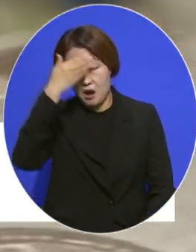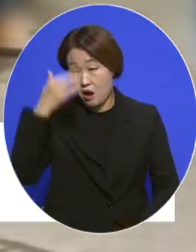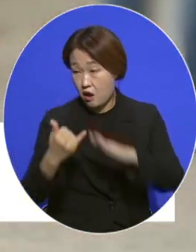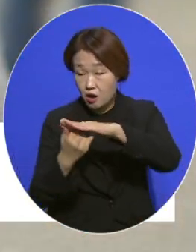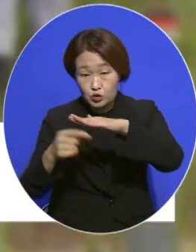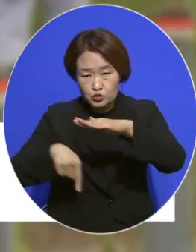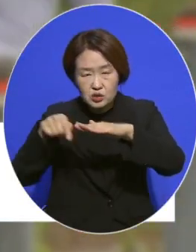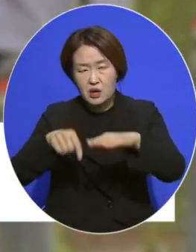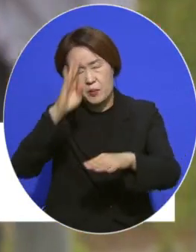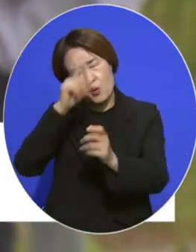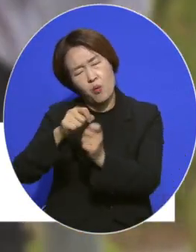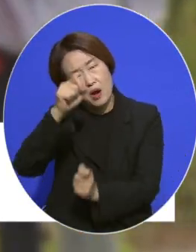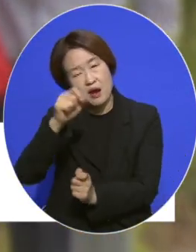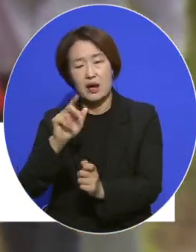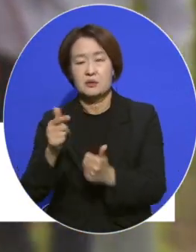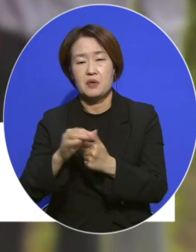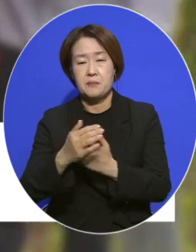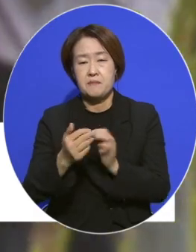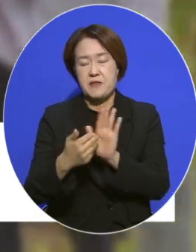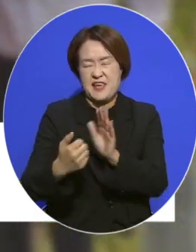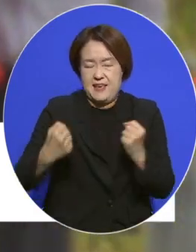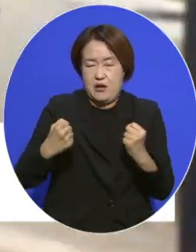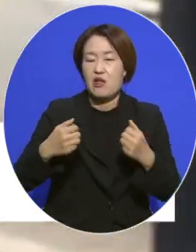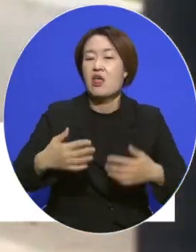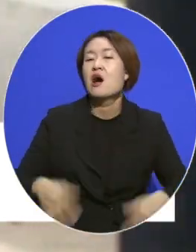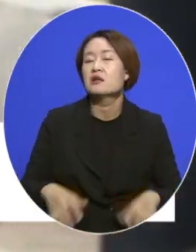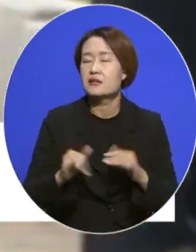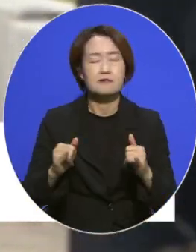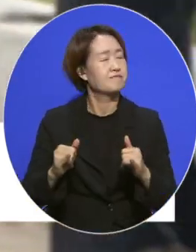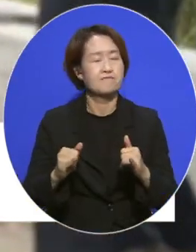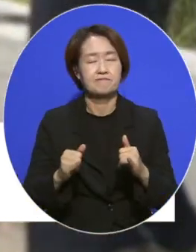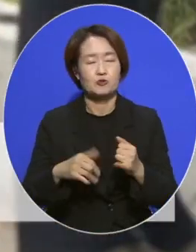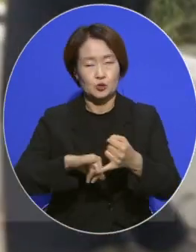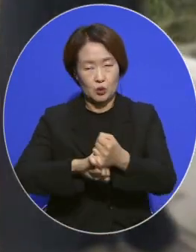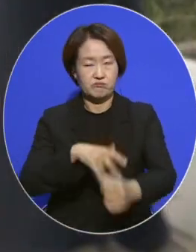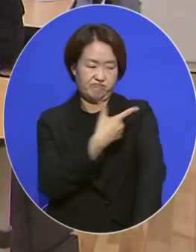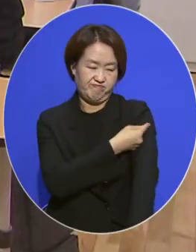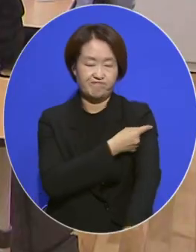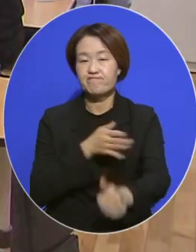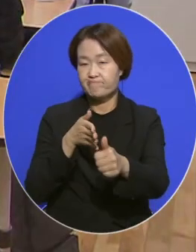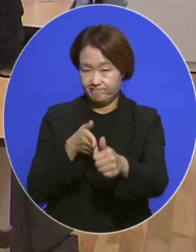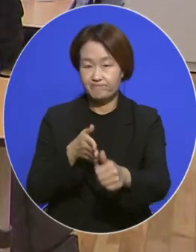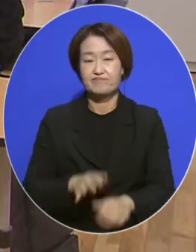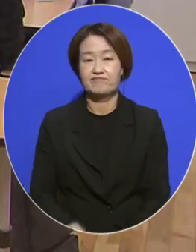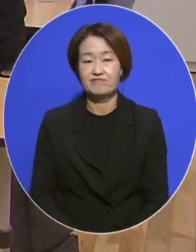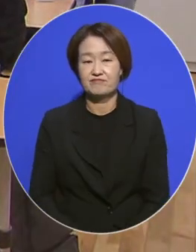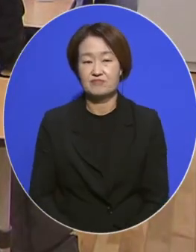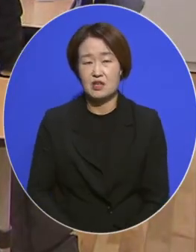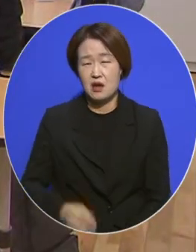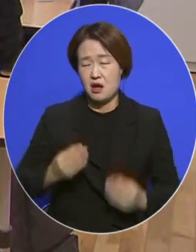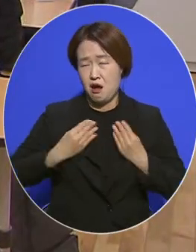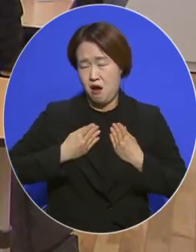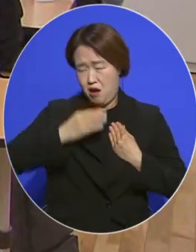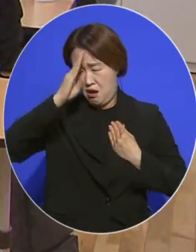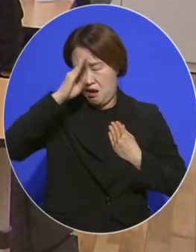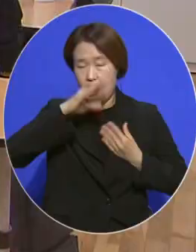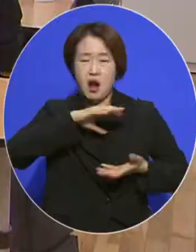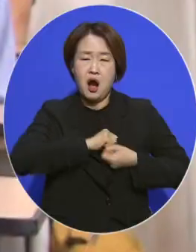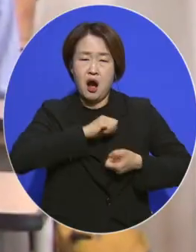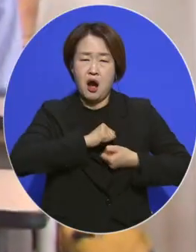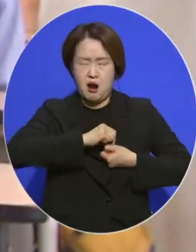중에서도 기저질환이 있거나 면역 저하자라면 접종 참여를 권고했습니다. 만성 폐질환이나